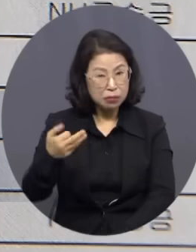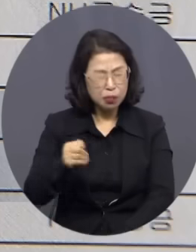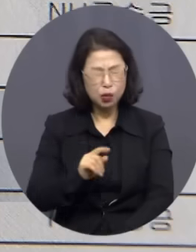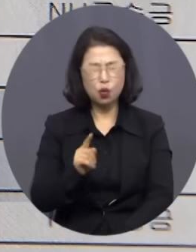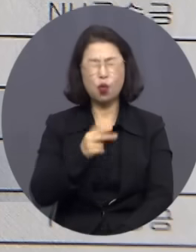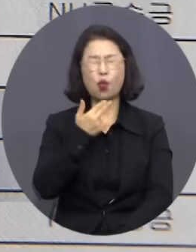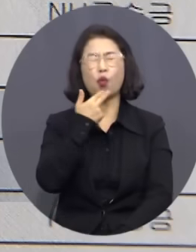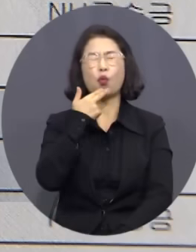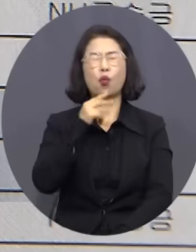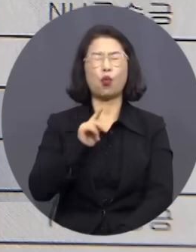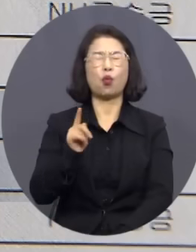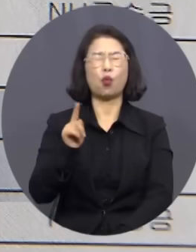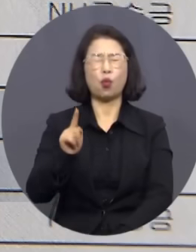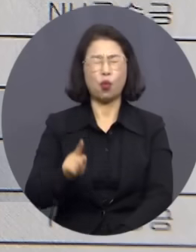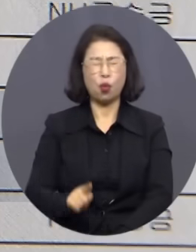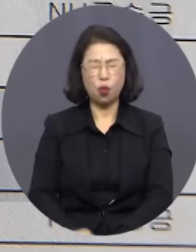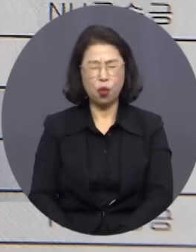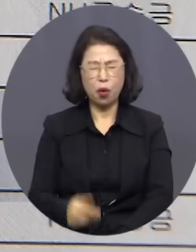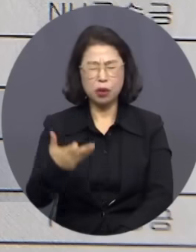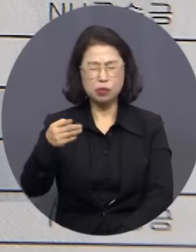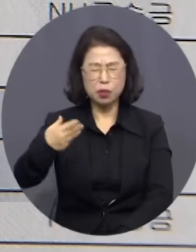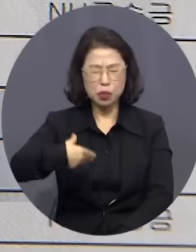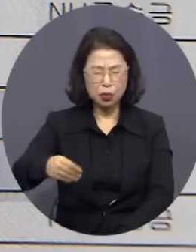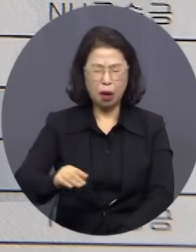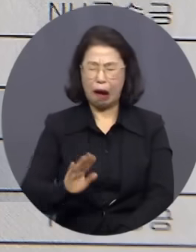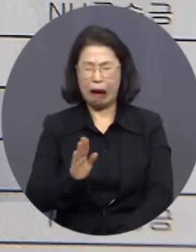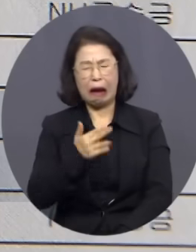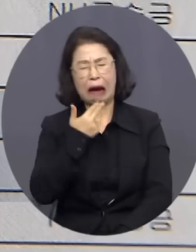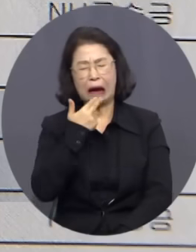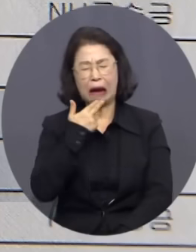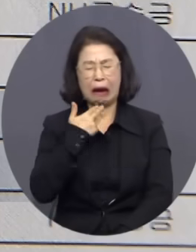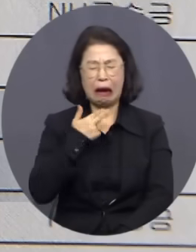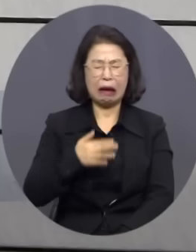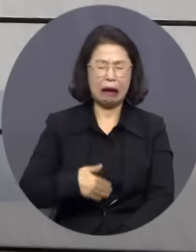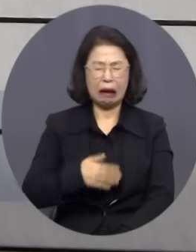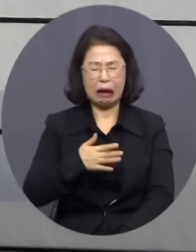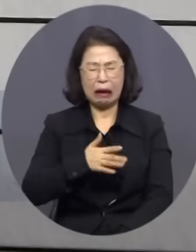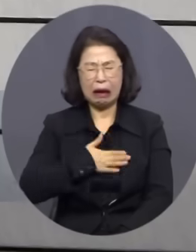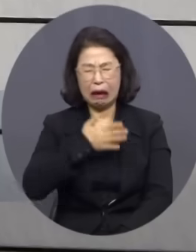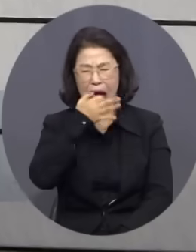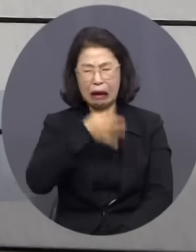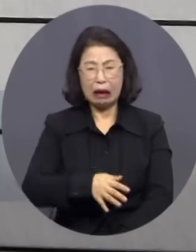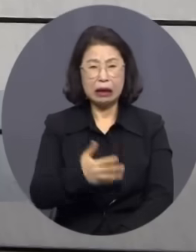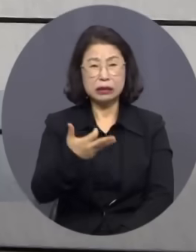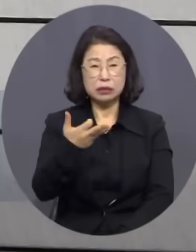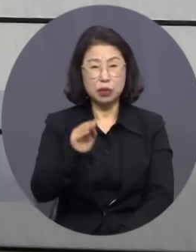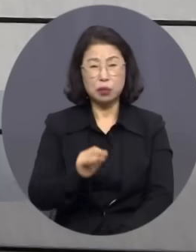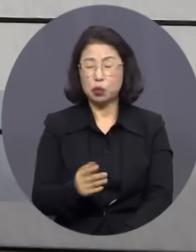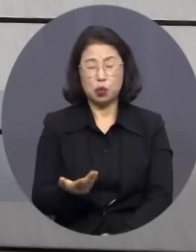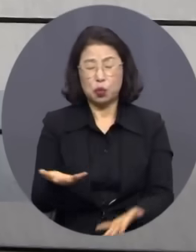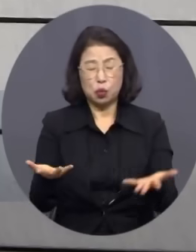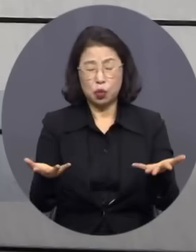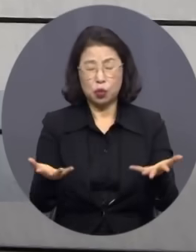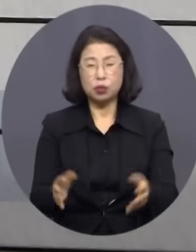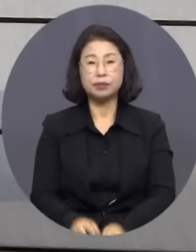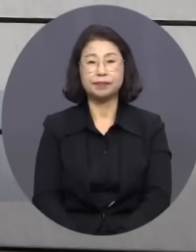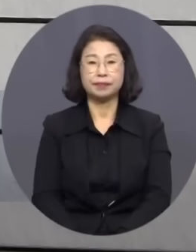어디 수단이야. 나 돌기 직전이야 진짜. 18만 원도 어디 가면